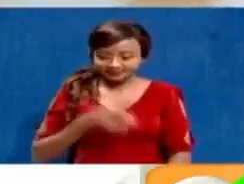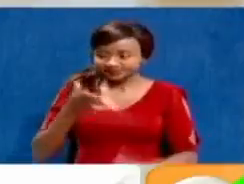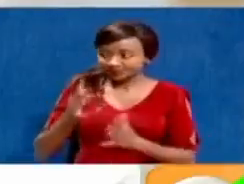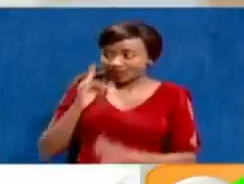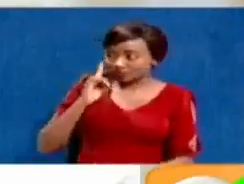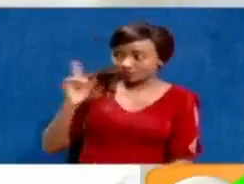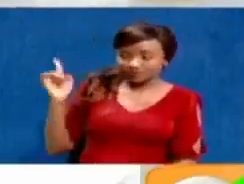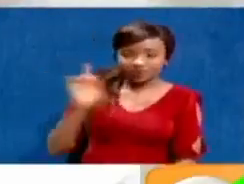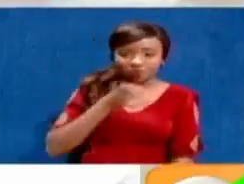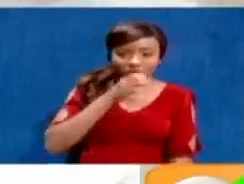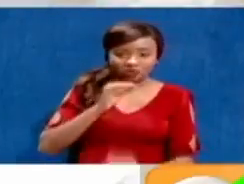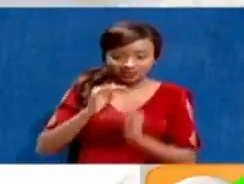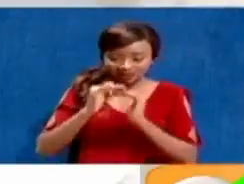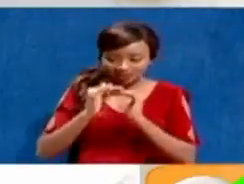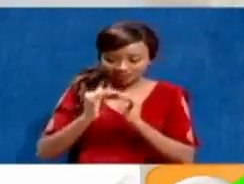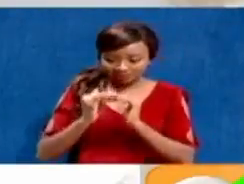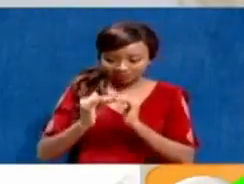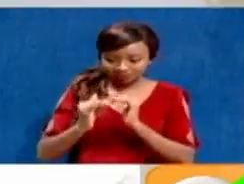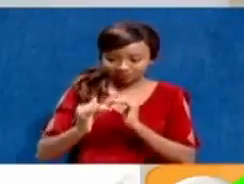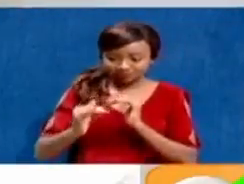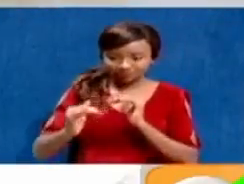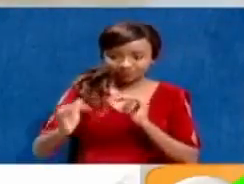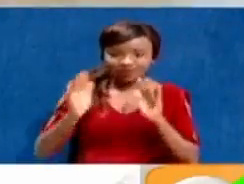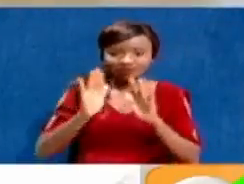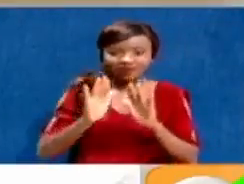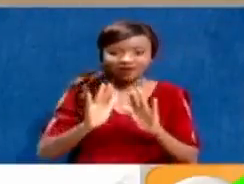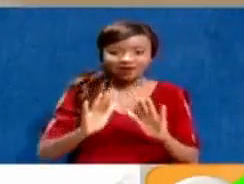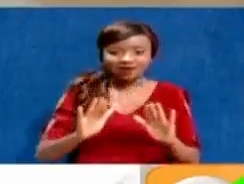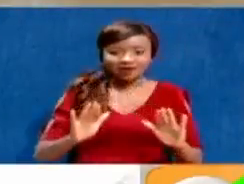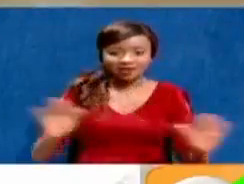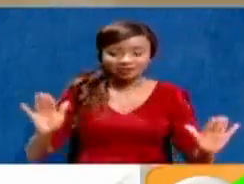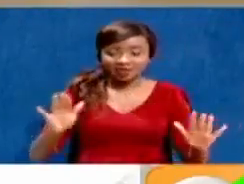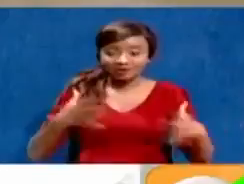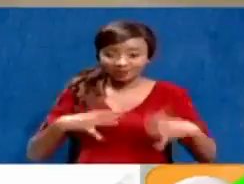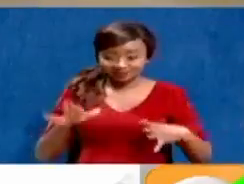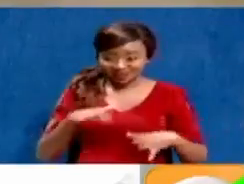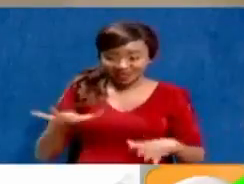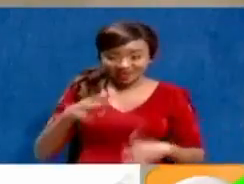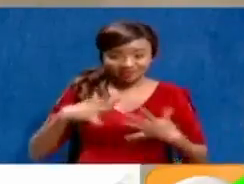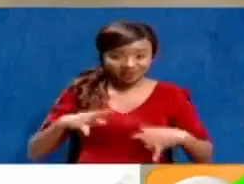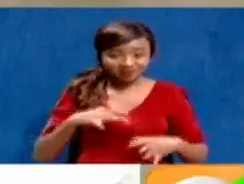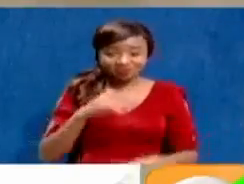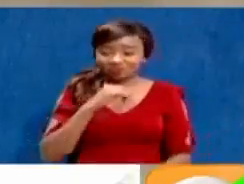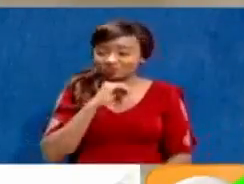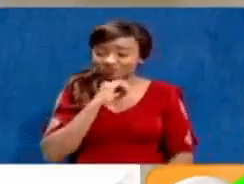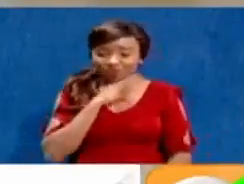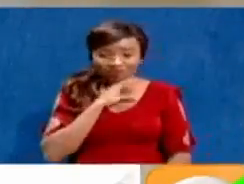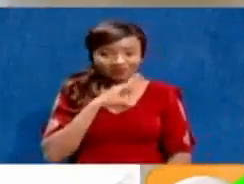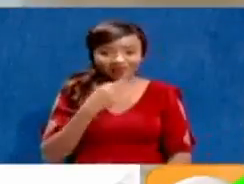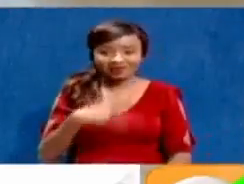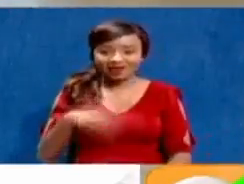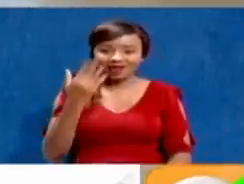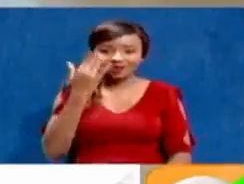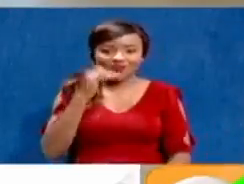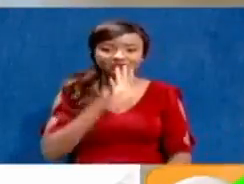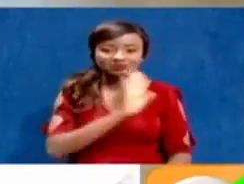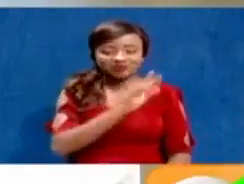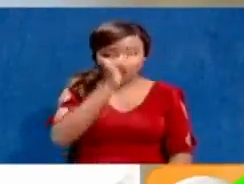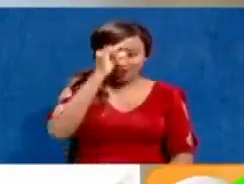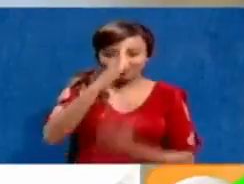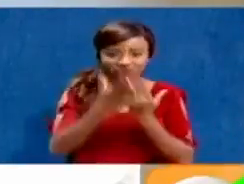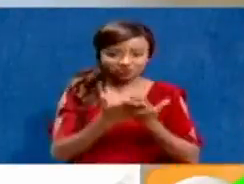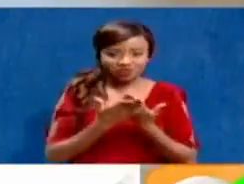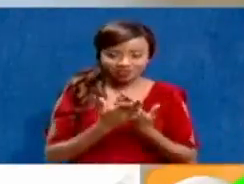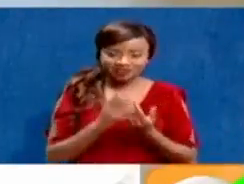haya imewapumbaza wengi wa wanakijiji hiki cha Namanjalala katika eneo bunge la kwanza kaunti ya Trans Nzoia, huku wakiitaka serikali